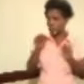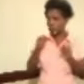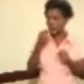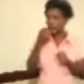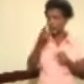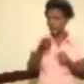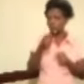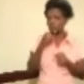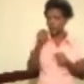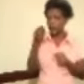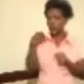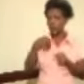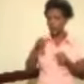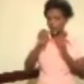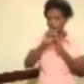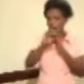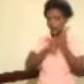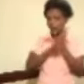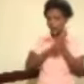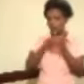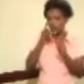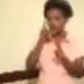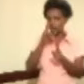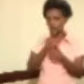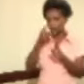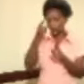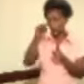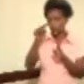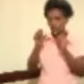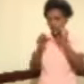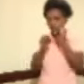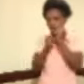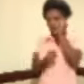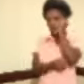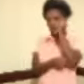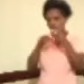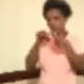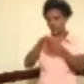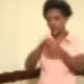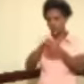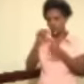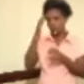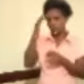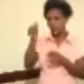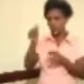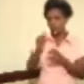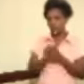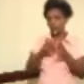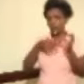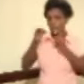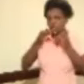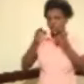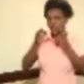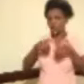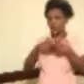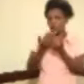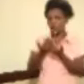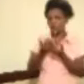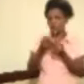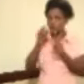pas le matériel nécessaire, on n'a pas l'état de droit, ok, on n'a pas un recours en inconstitutionnalité, et tout est dysfonctionnel. Et même le Sénat